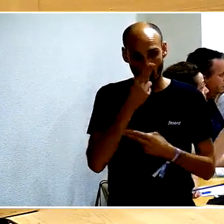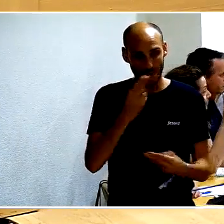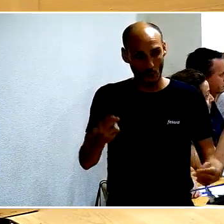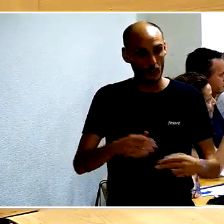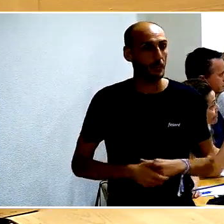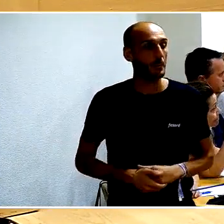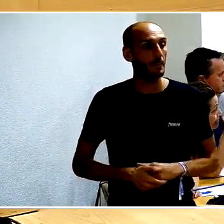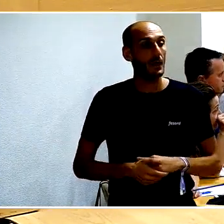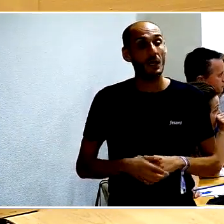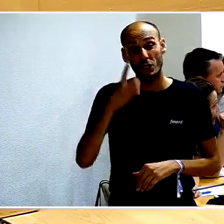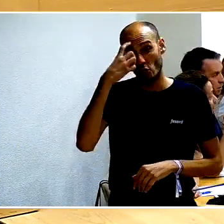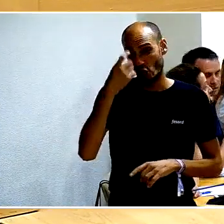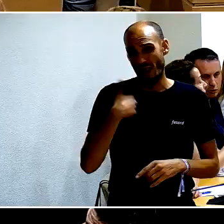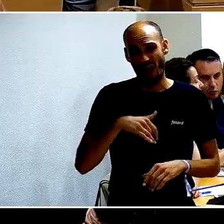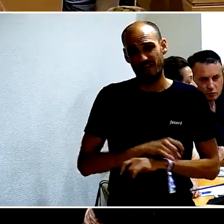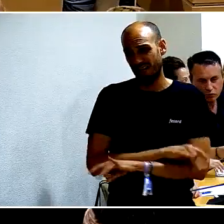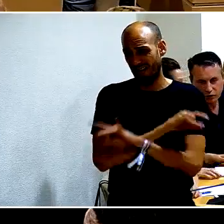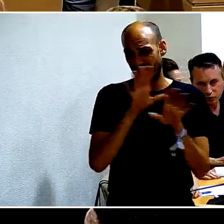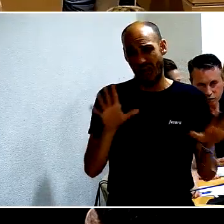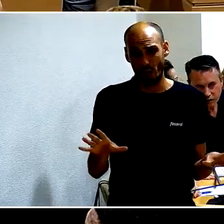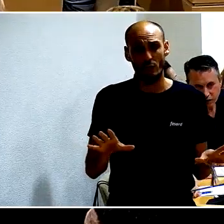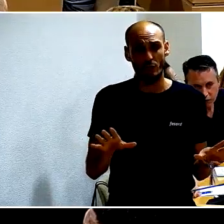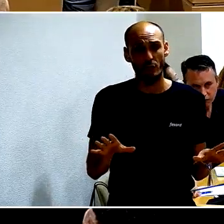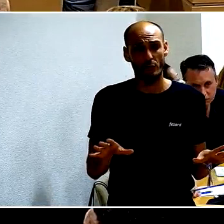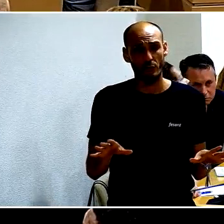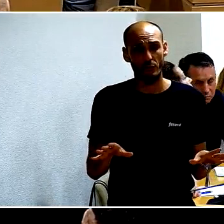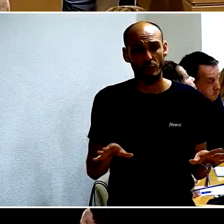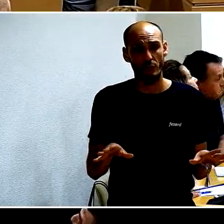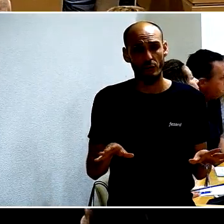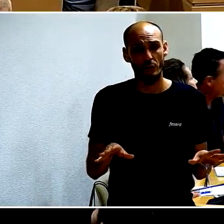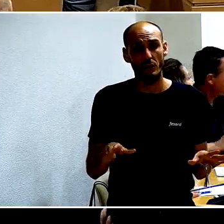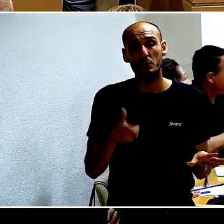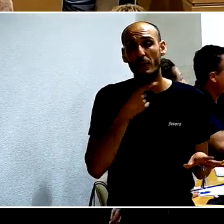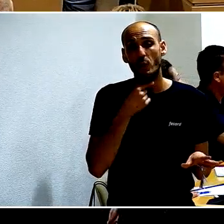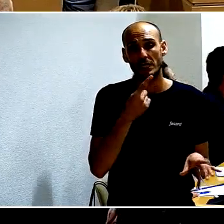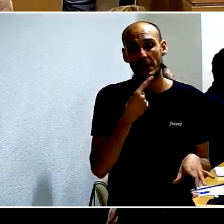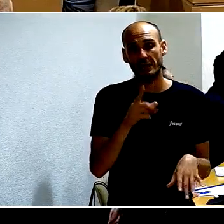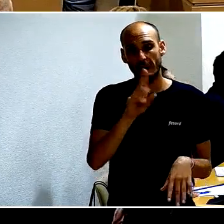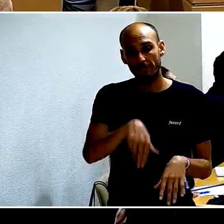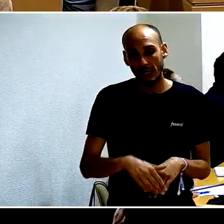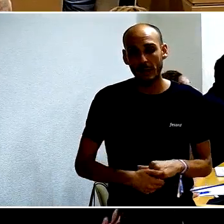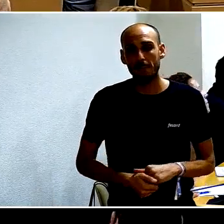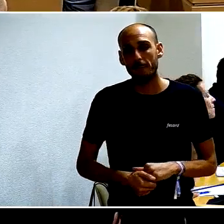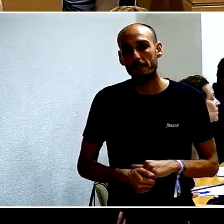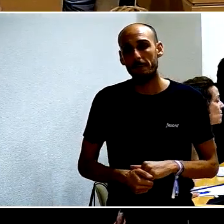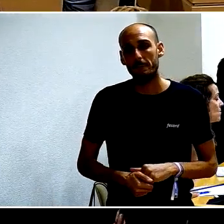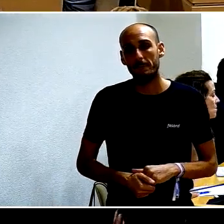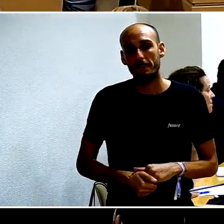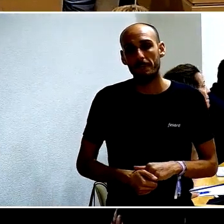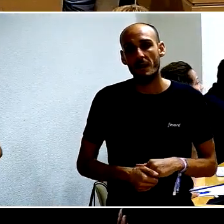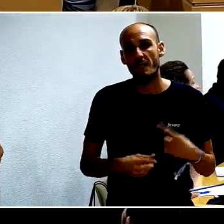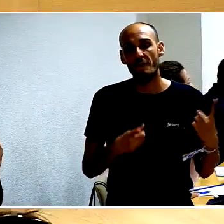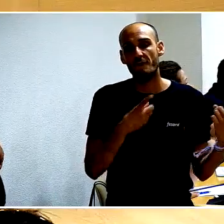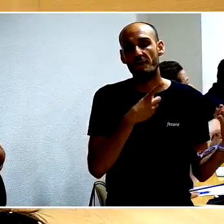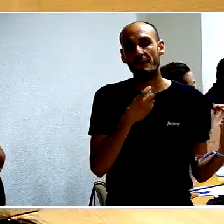Crec que està més que aclarit i sí que m'agradaria també dir que caldria també saber quins eren